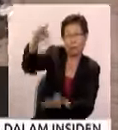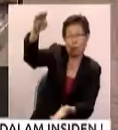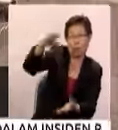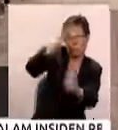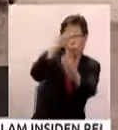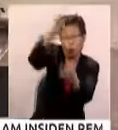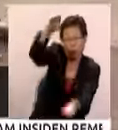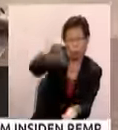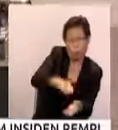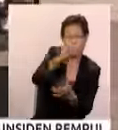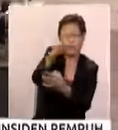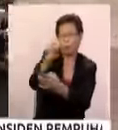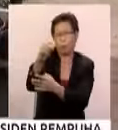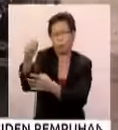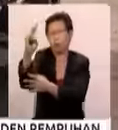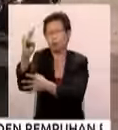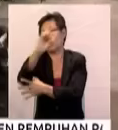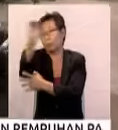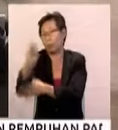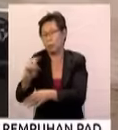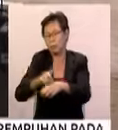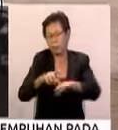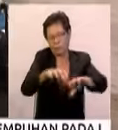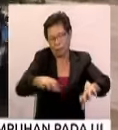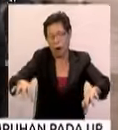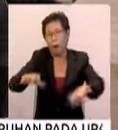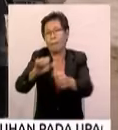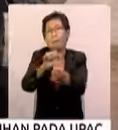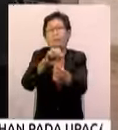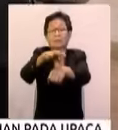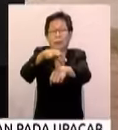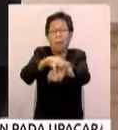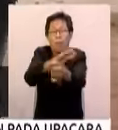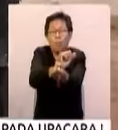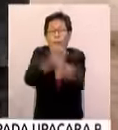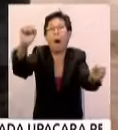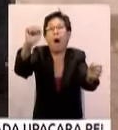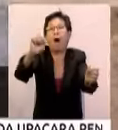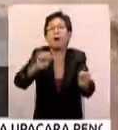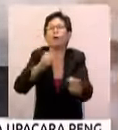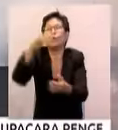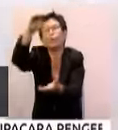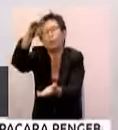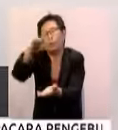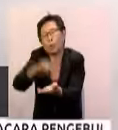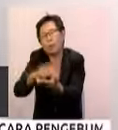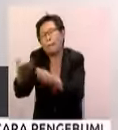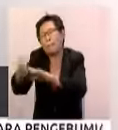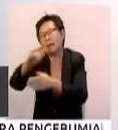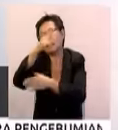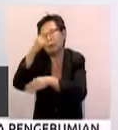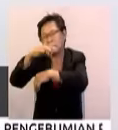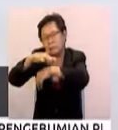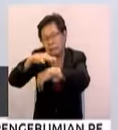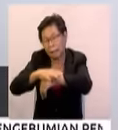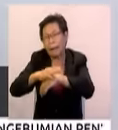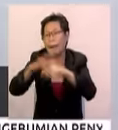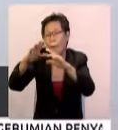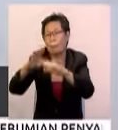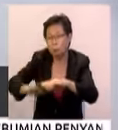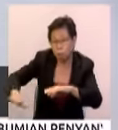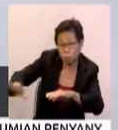kes sebanyak 60 hingga 70% di lokaliti pelepasan bagi mengurangkan kadar kematian akibat denggi. Mesyuarat juga bersetuju